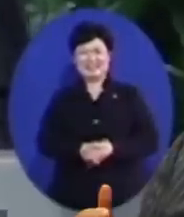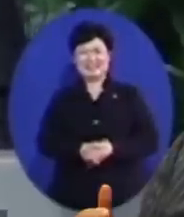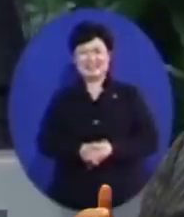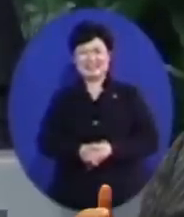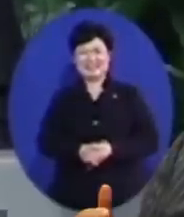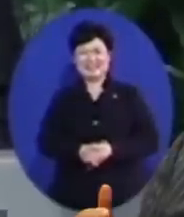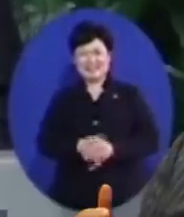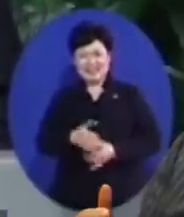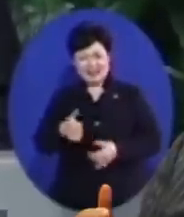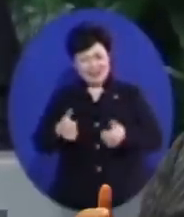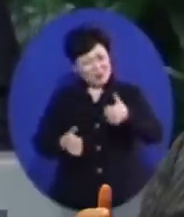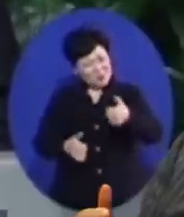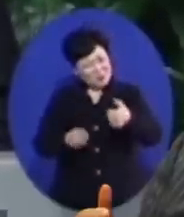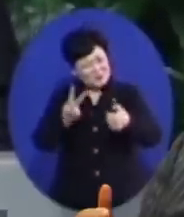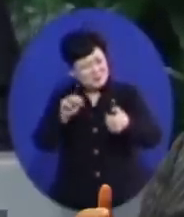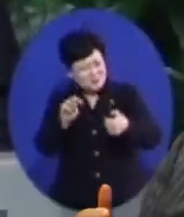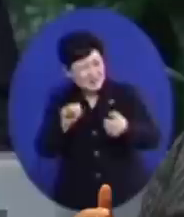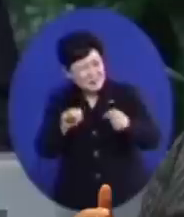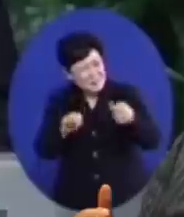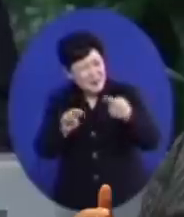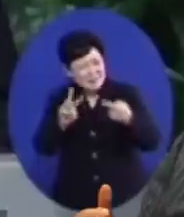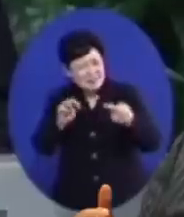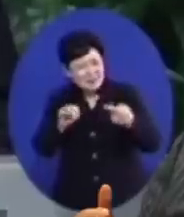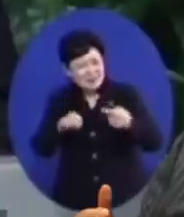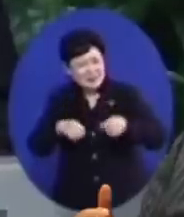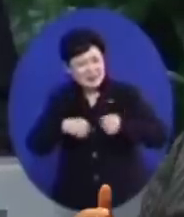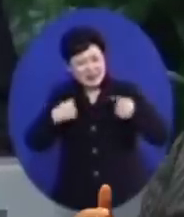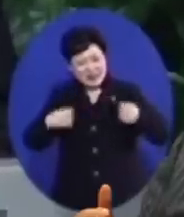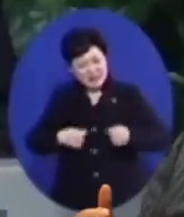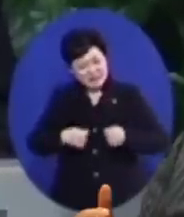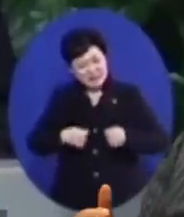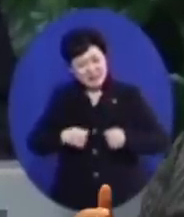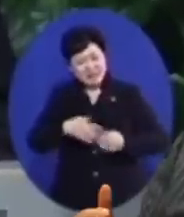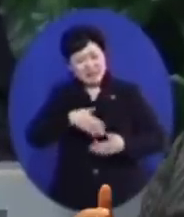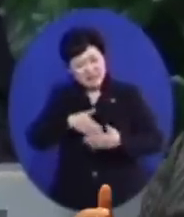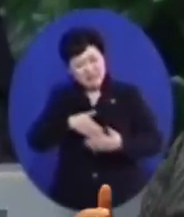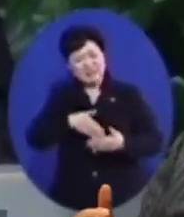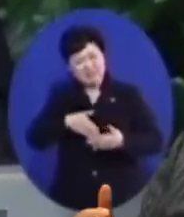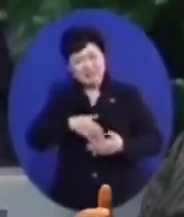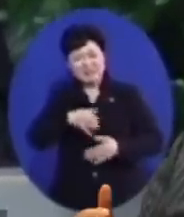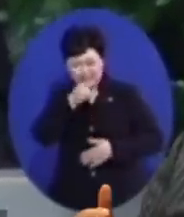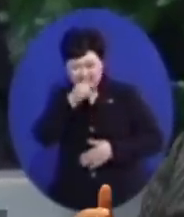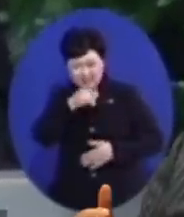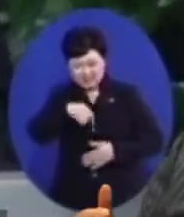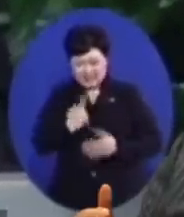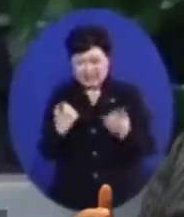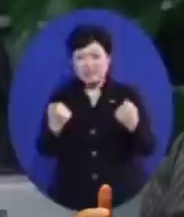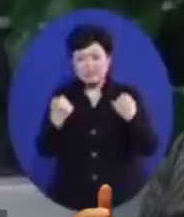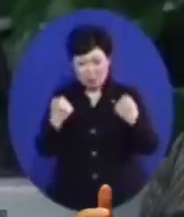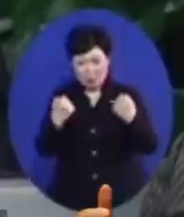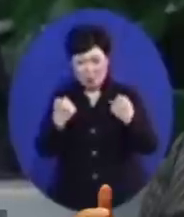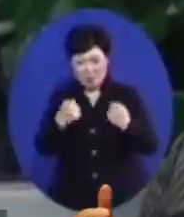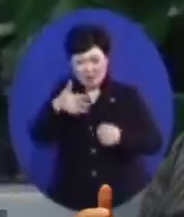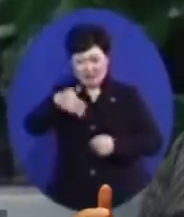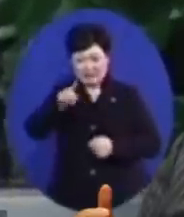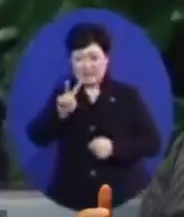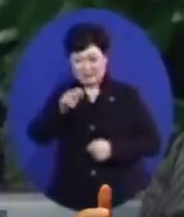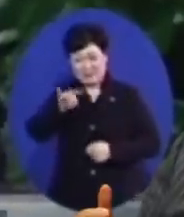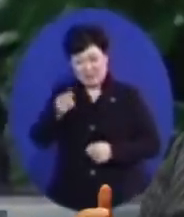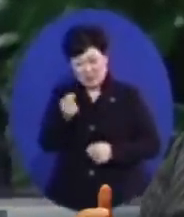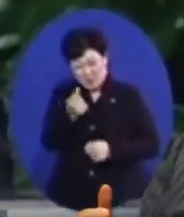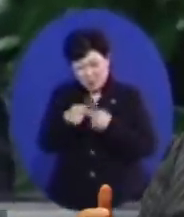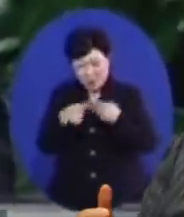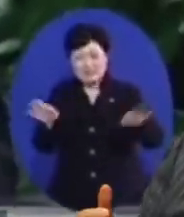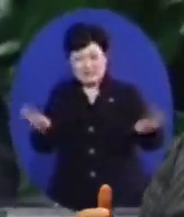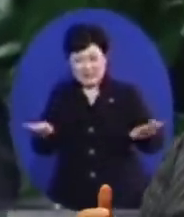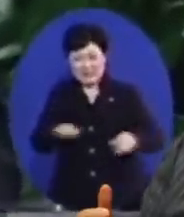한 50m, 100m 날아가서는 가슴이 터지라고 합니다. 그건 왜냐? 자기 힘으로 나르기 때문인 것입니다. 오늘날 우리